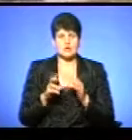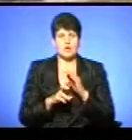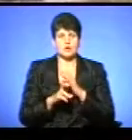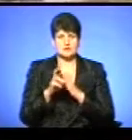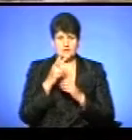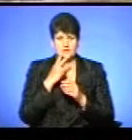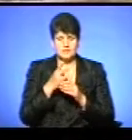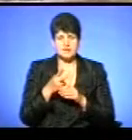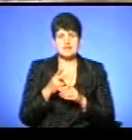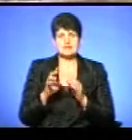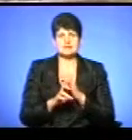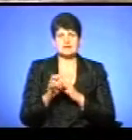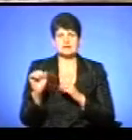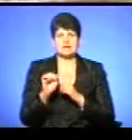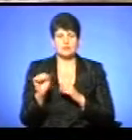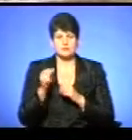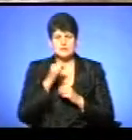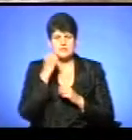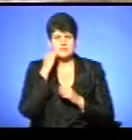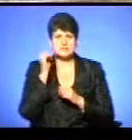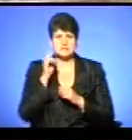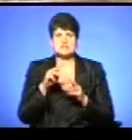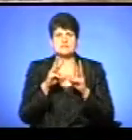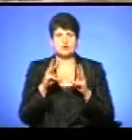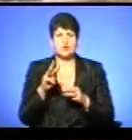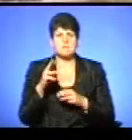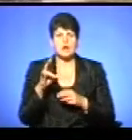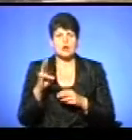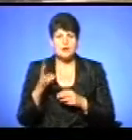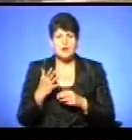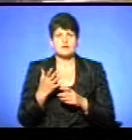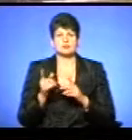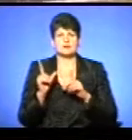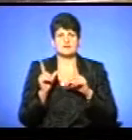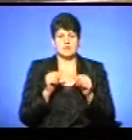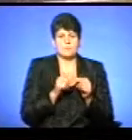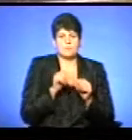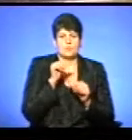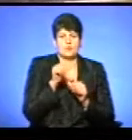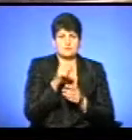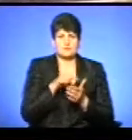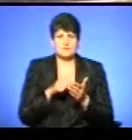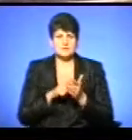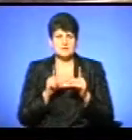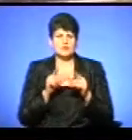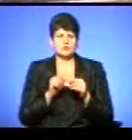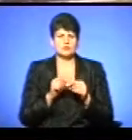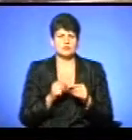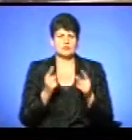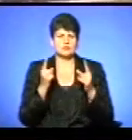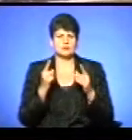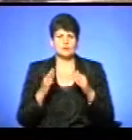в Тереболі, це найстарша церква Святого Миколая. Тоді виїжджаємо за межі міста і їдемо до крутезного